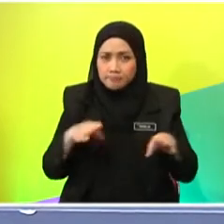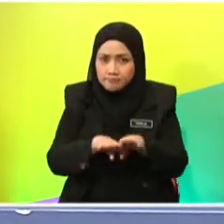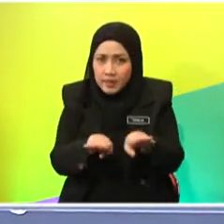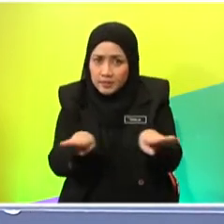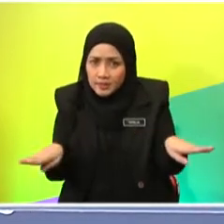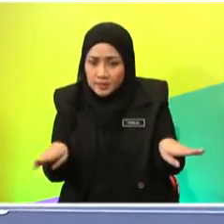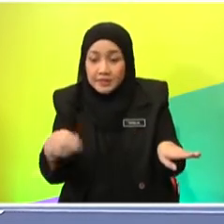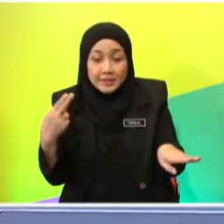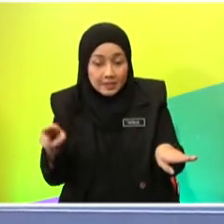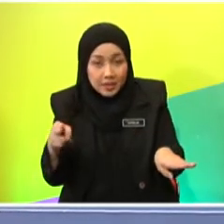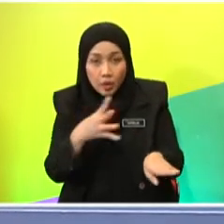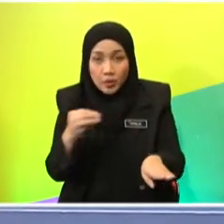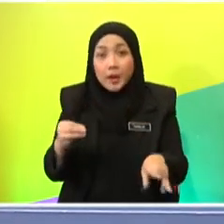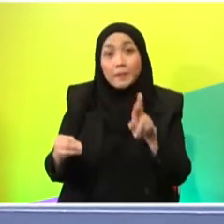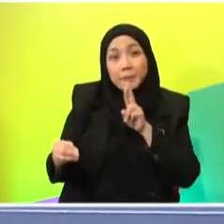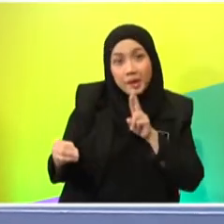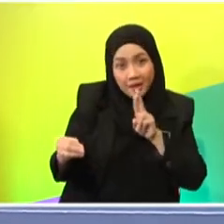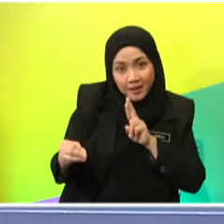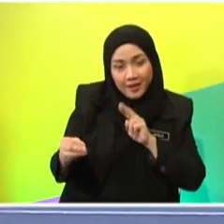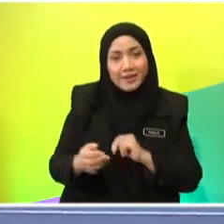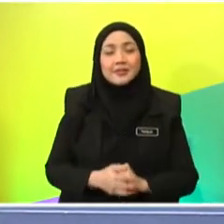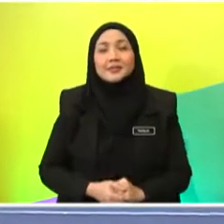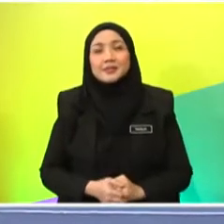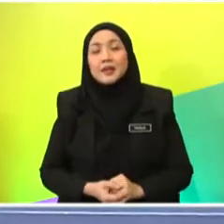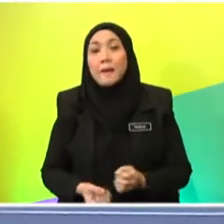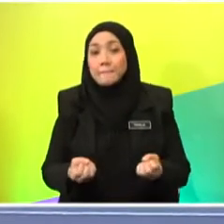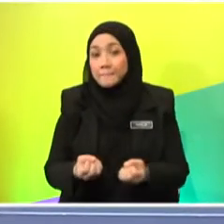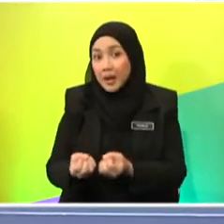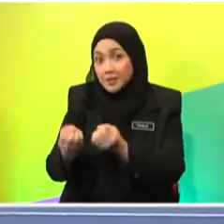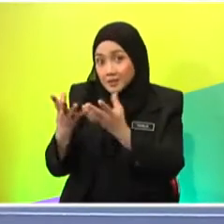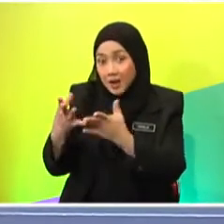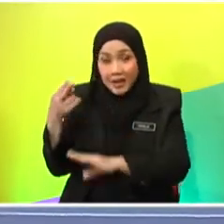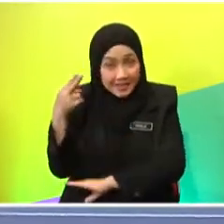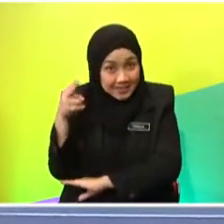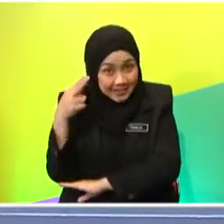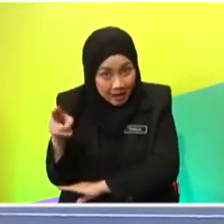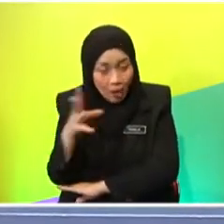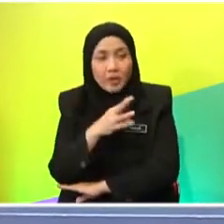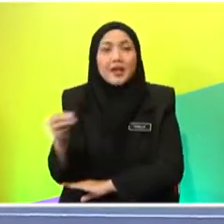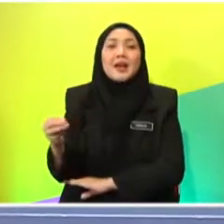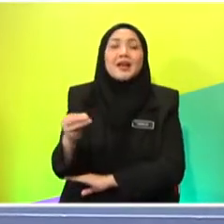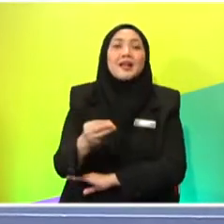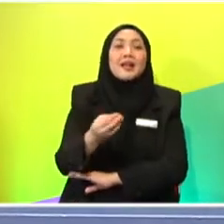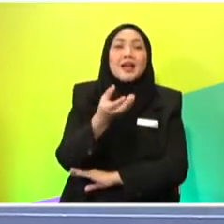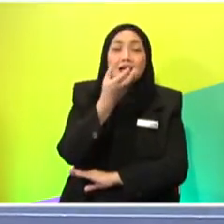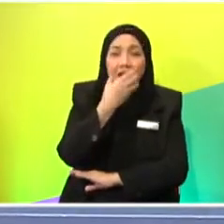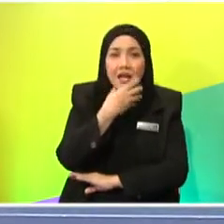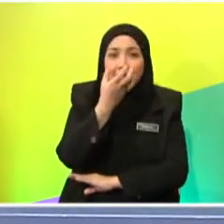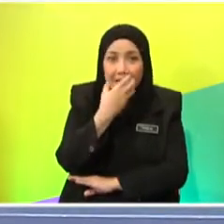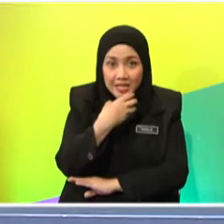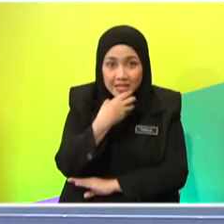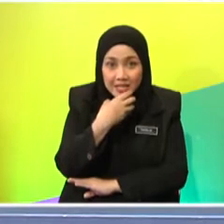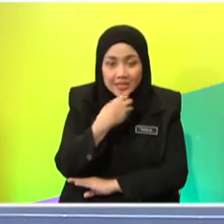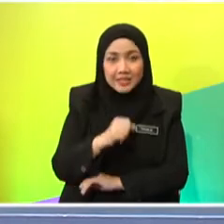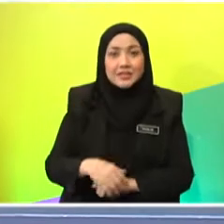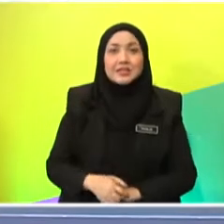hijau dan Edward merah banyak apel hijau Banyak dan ephelis asori dp-nya jabat